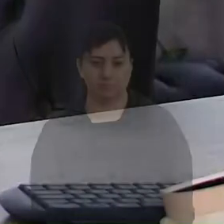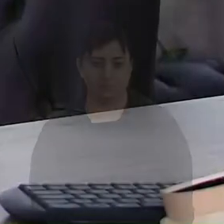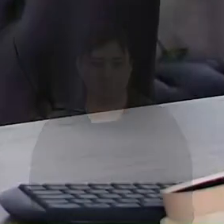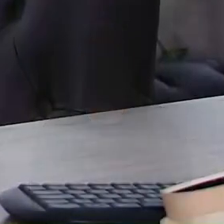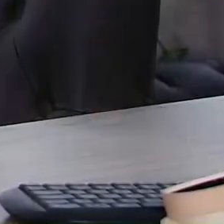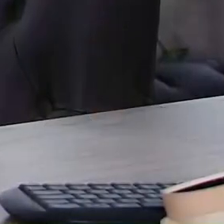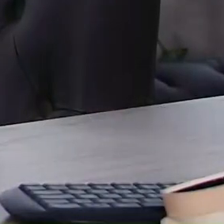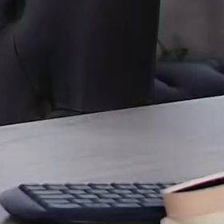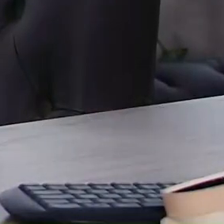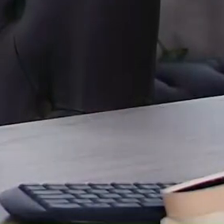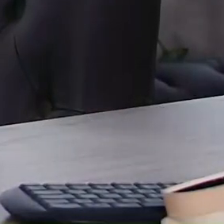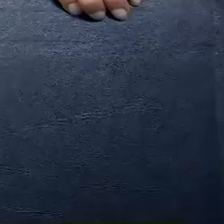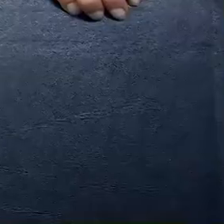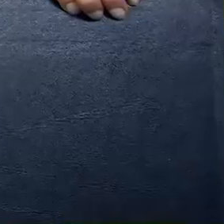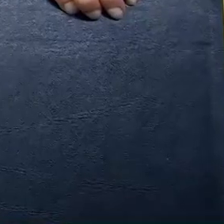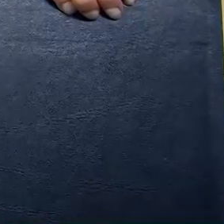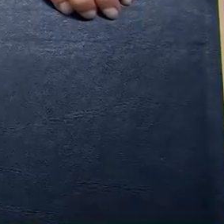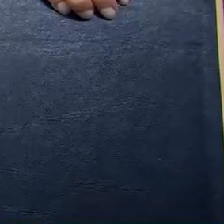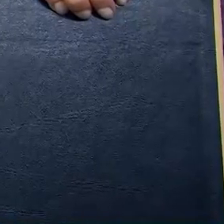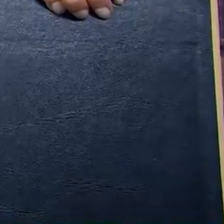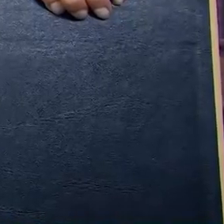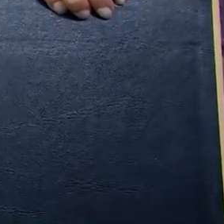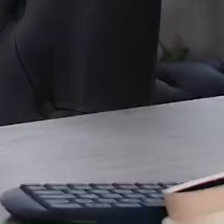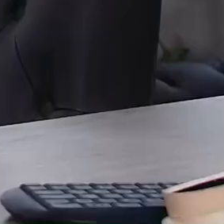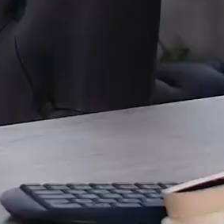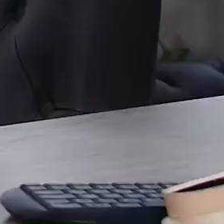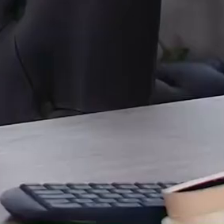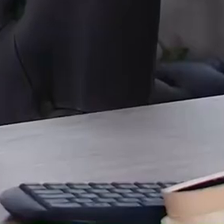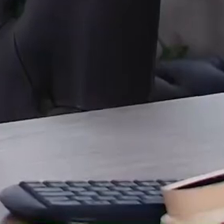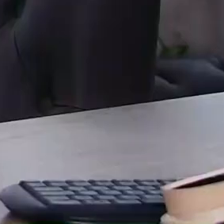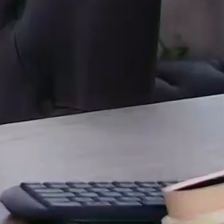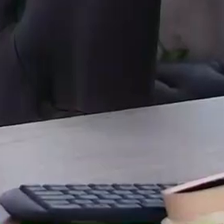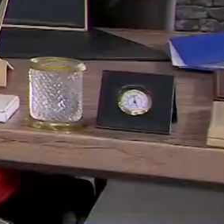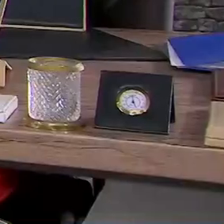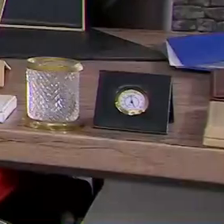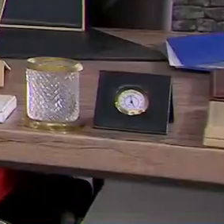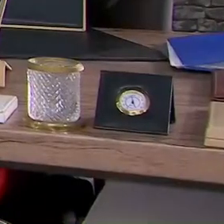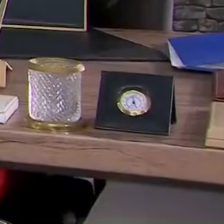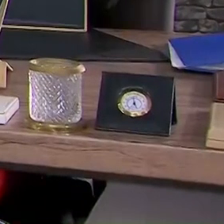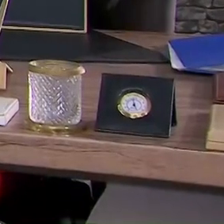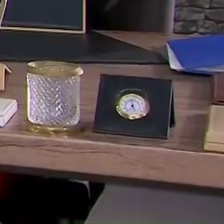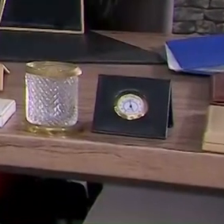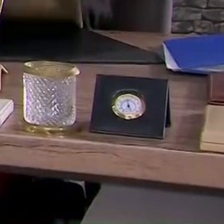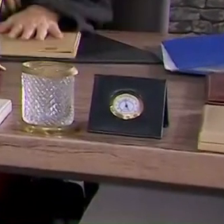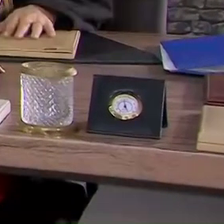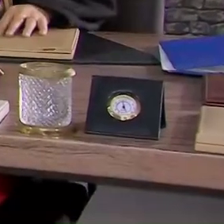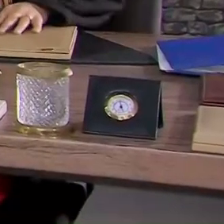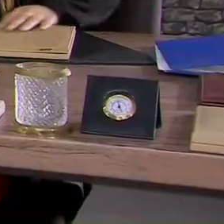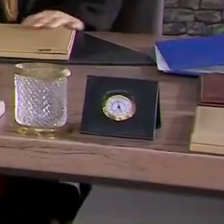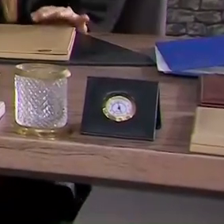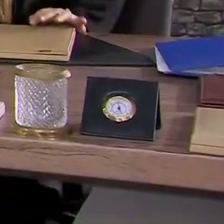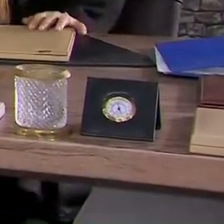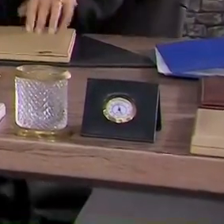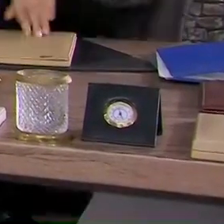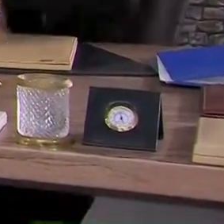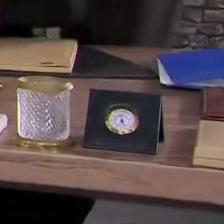Evet, bayağı özel. Gözleri öfkeden adeta ateş saçıyor. Cavidan karşısında sırıtarak saçıyla oynuyor.